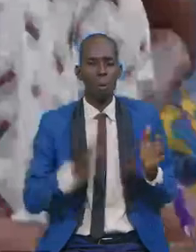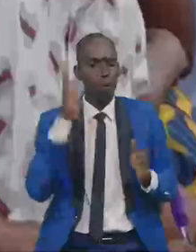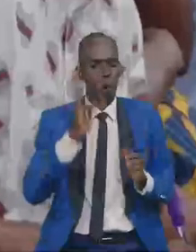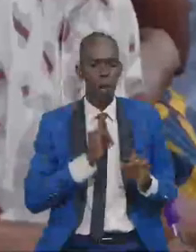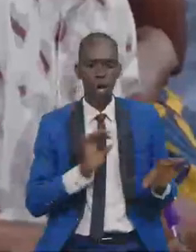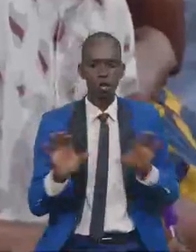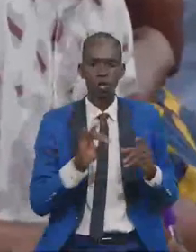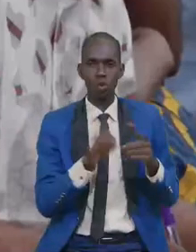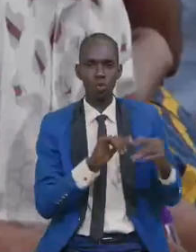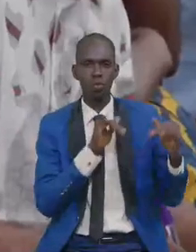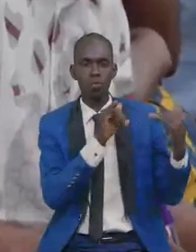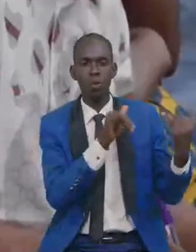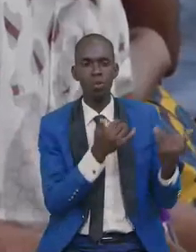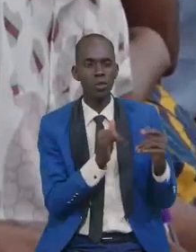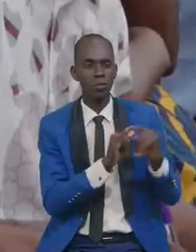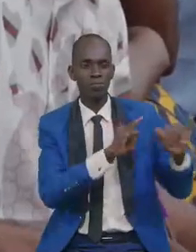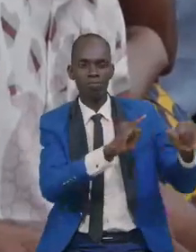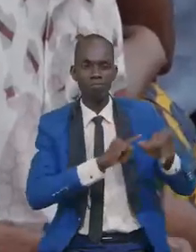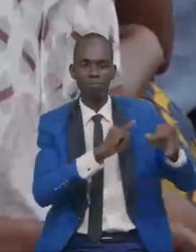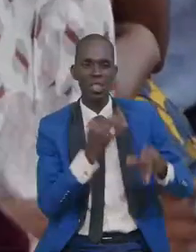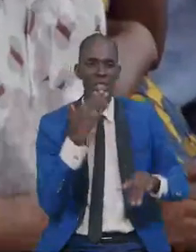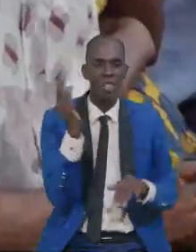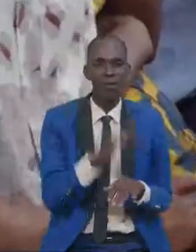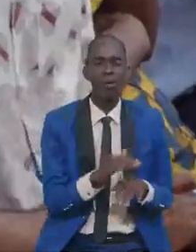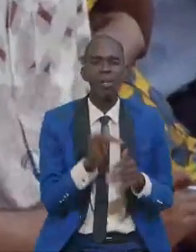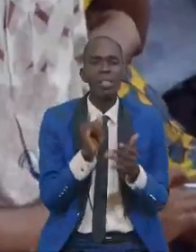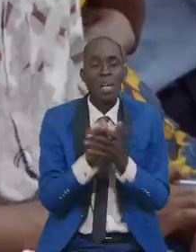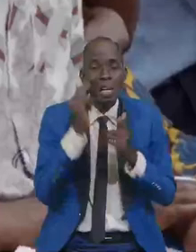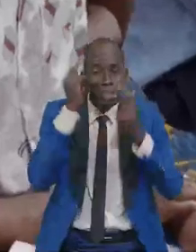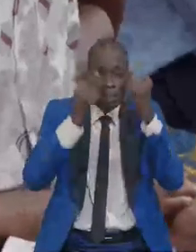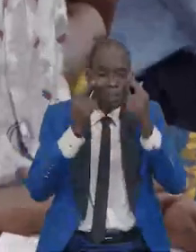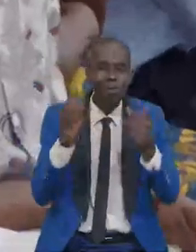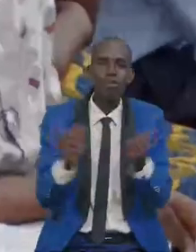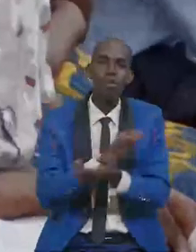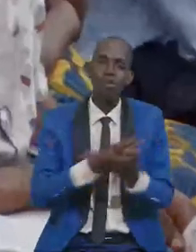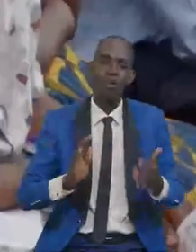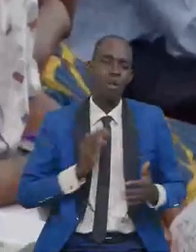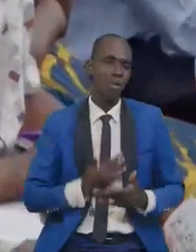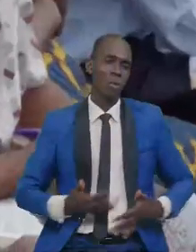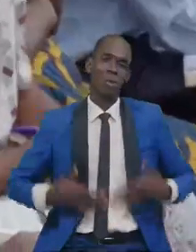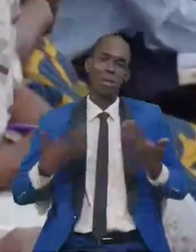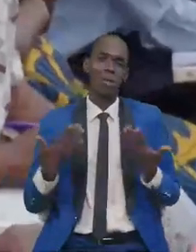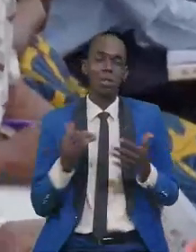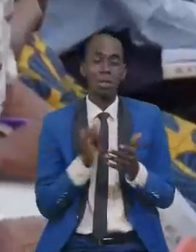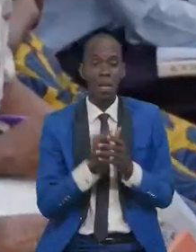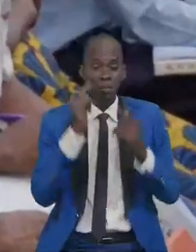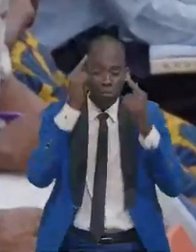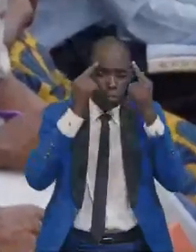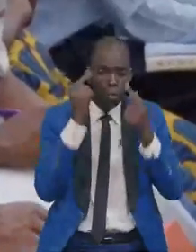pour me venger? Qu'est-ce que je vais faire et lui rendre l'appareil? Ces pensées-là gâtent nos vies.